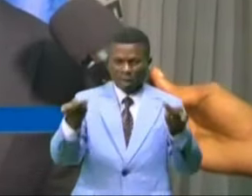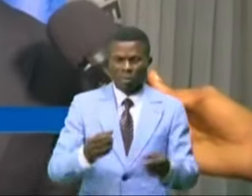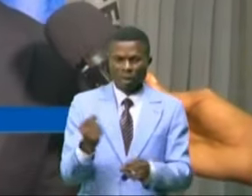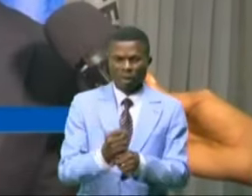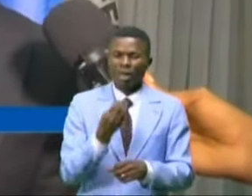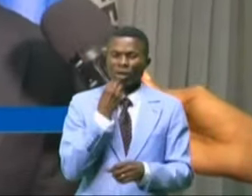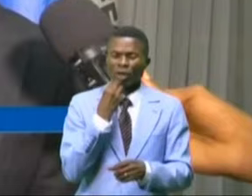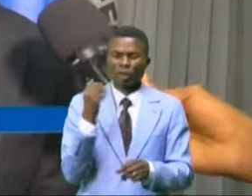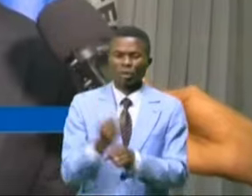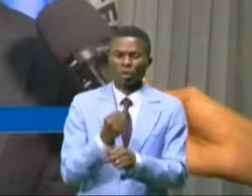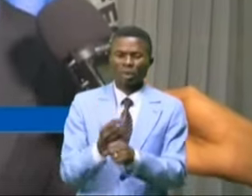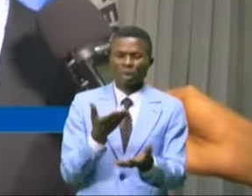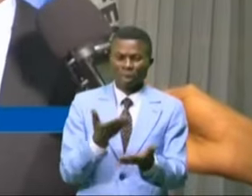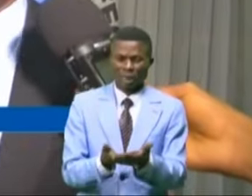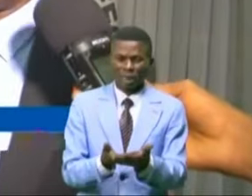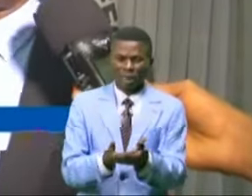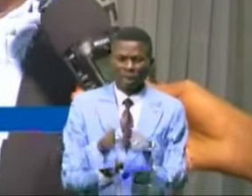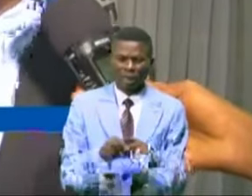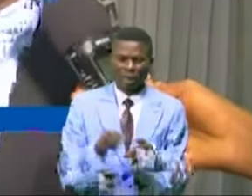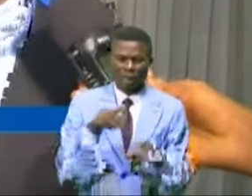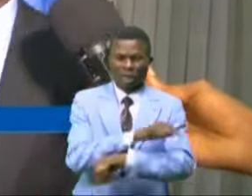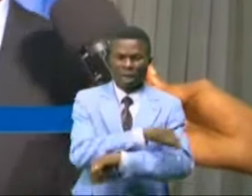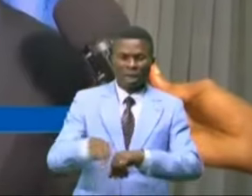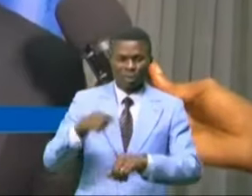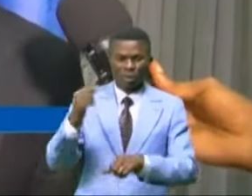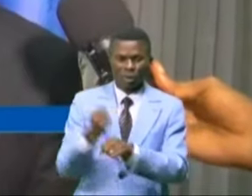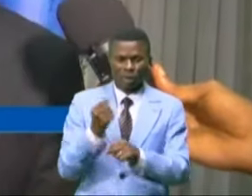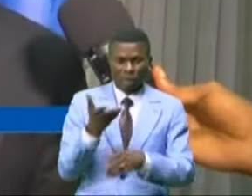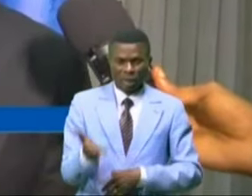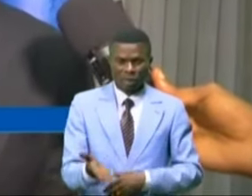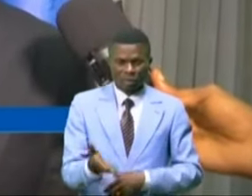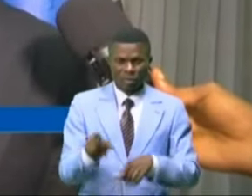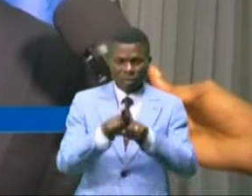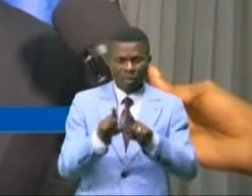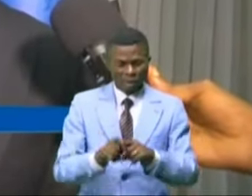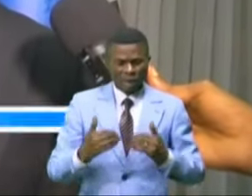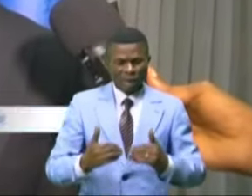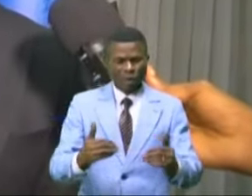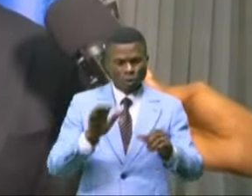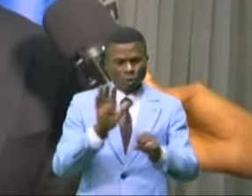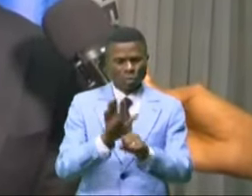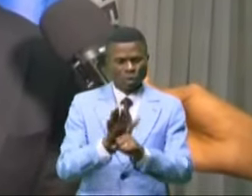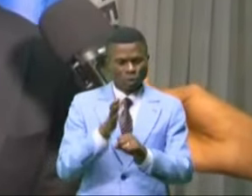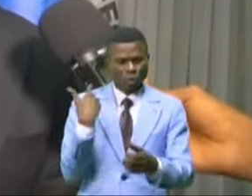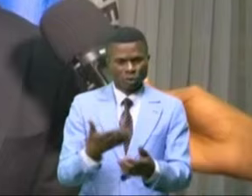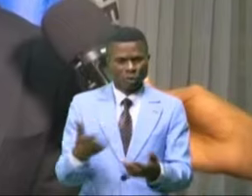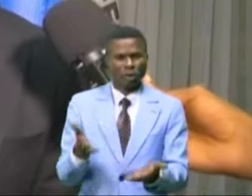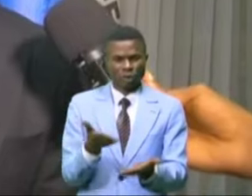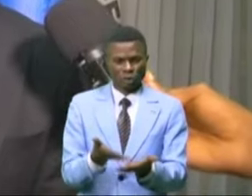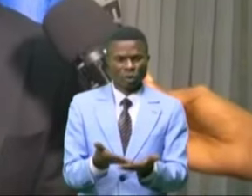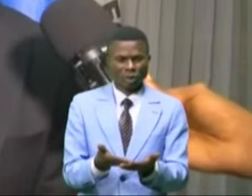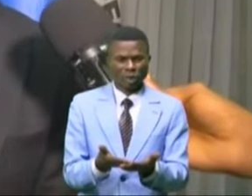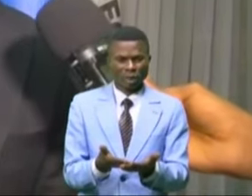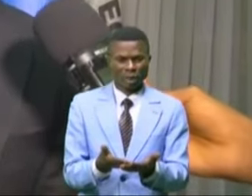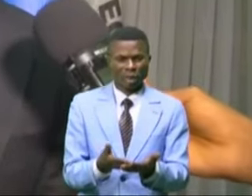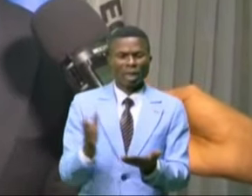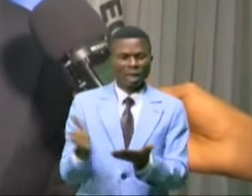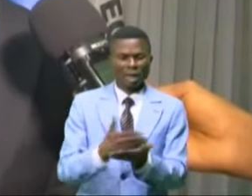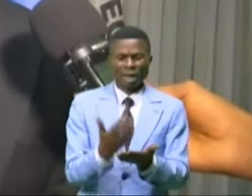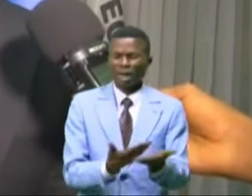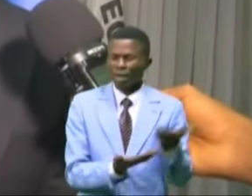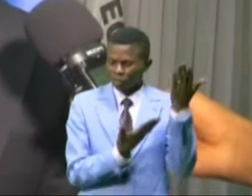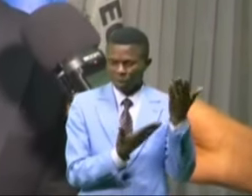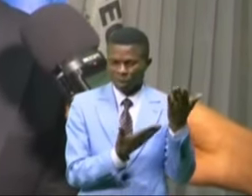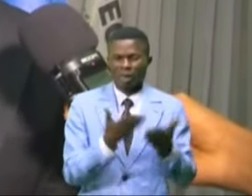l'inspection et au niveau du ministère du Travail et ainsi de suite. Je crois que c'est un livre que moi